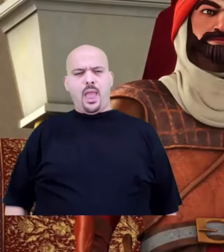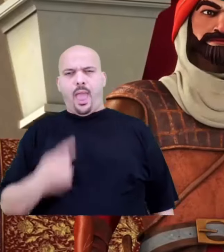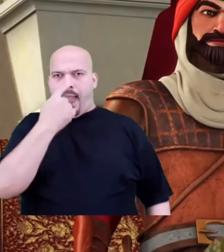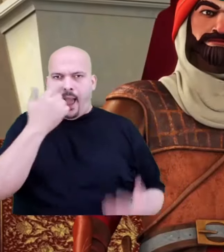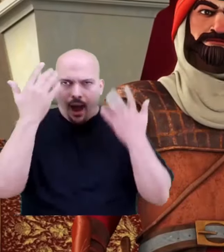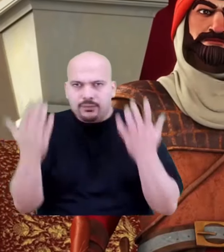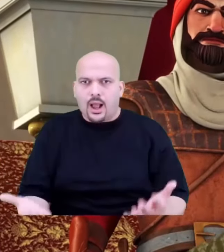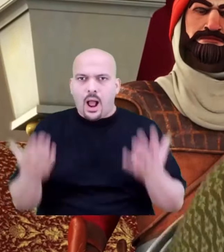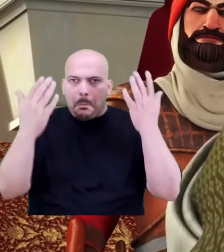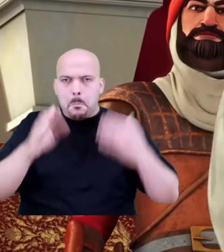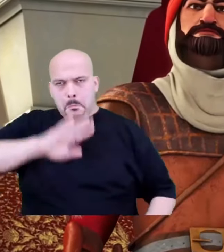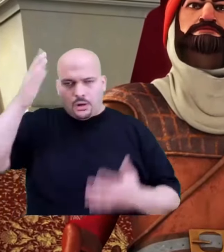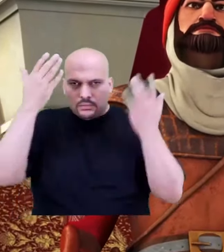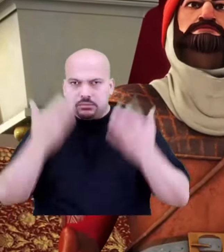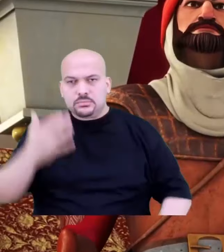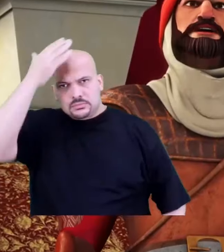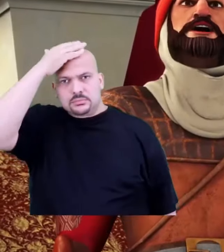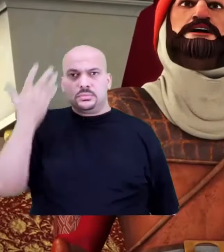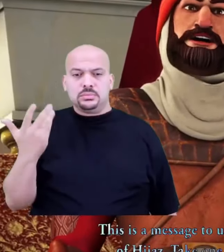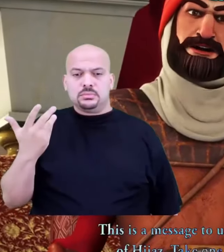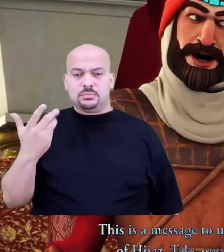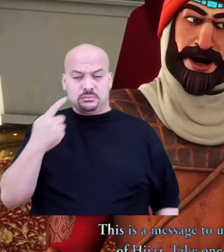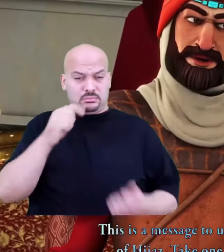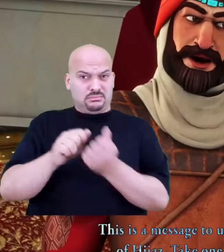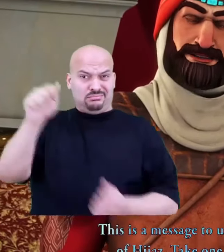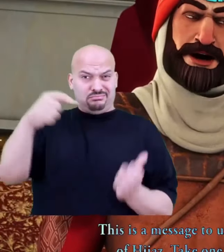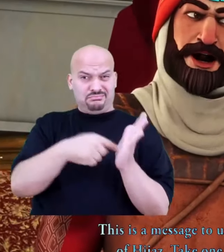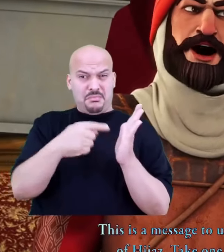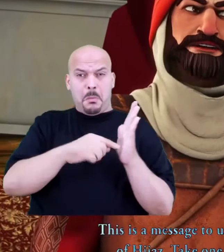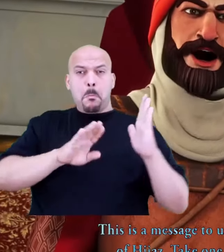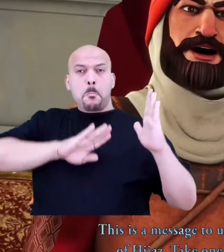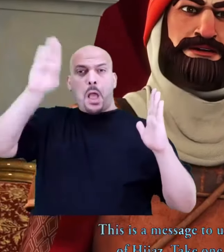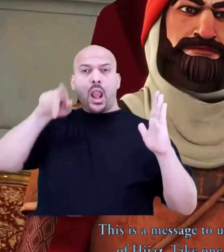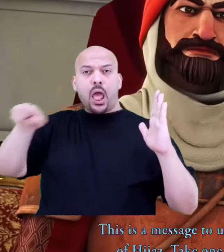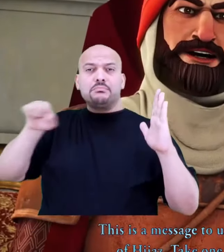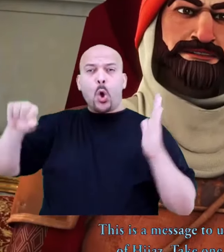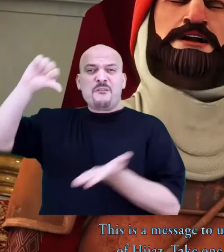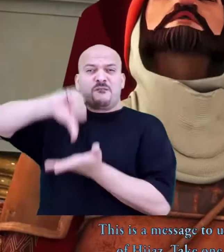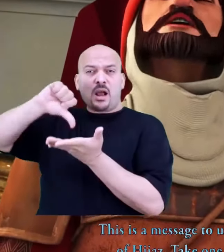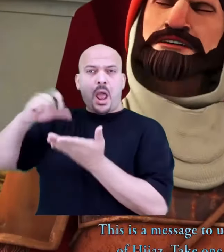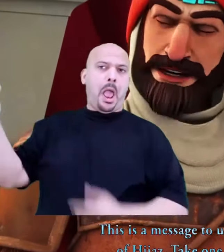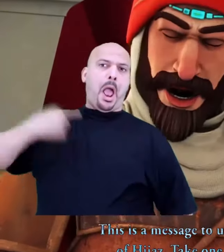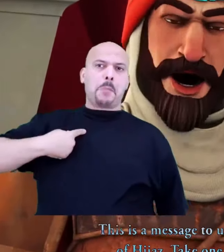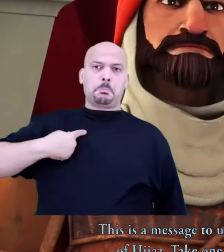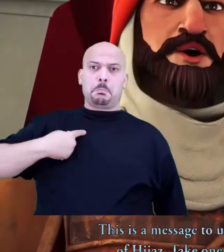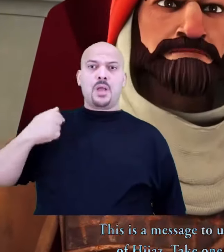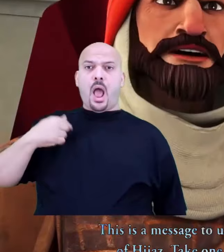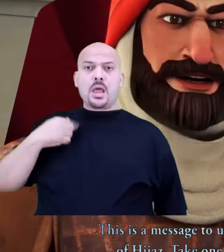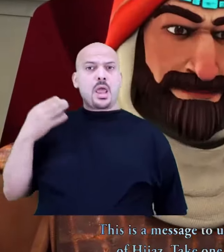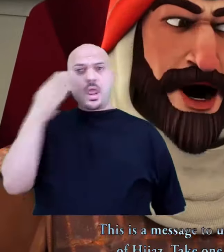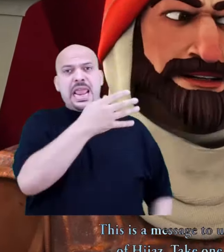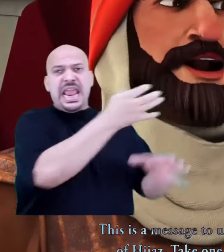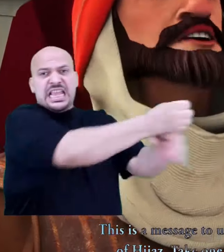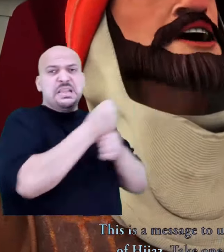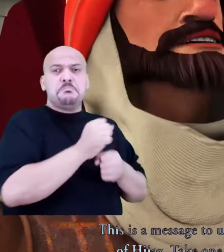تحت الأمر والطلب يا مولاي. هذه رسالة كسرى إلينا، يطلب أن نأتي إليه